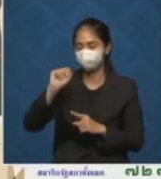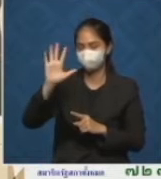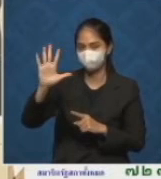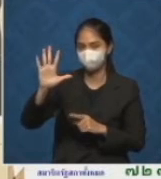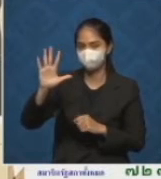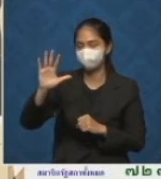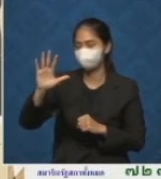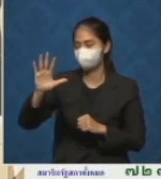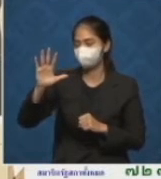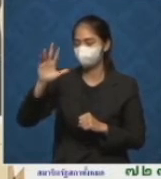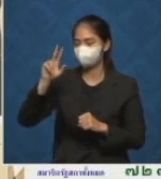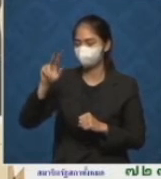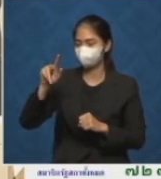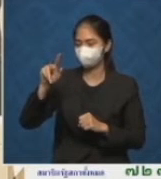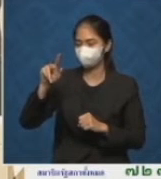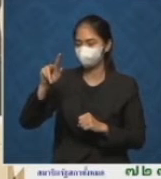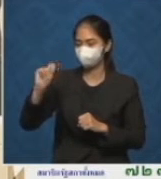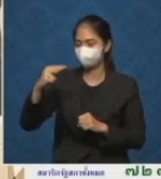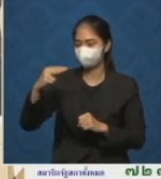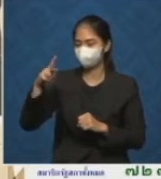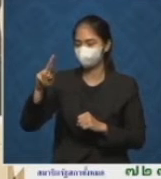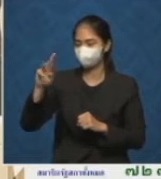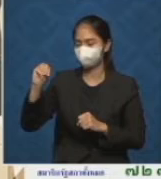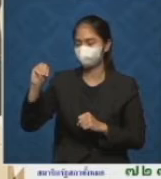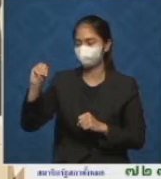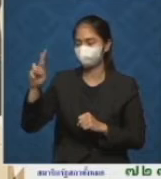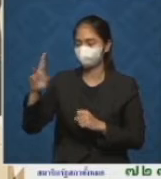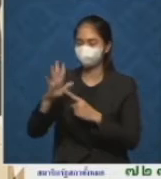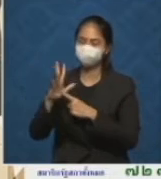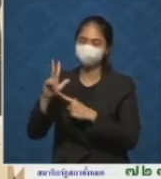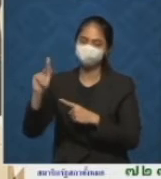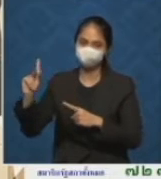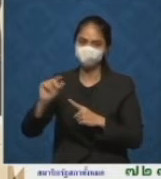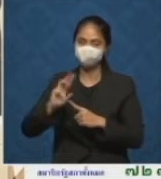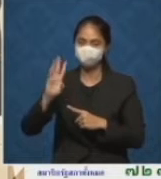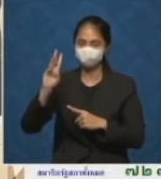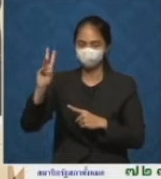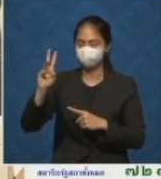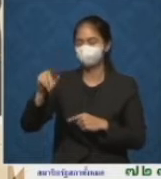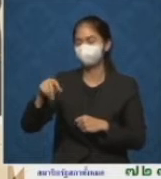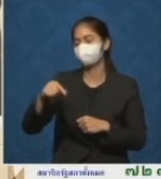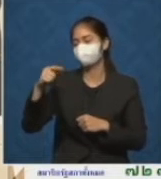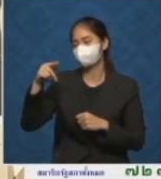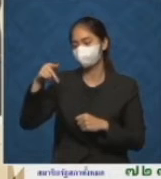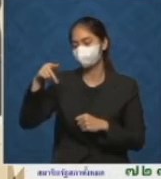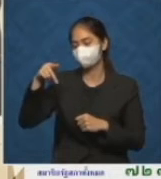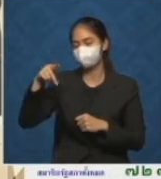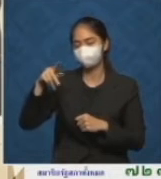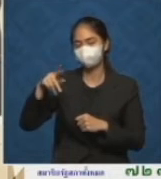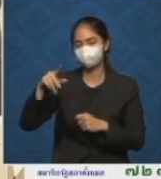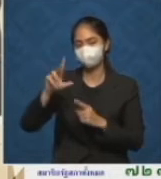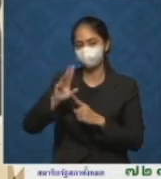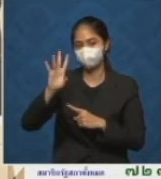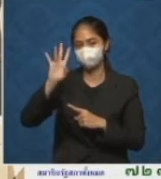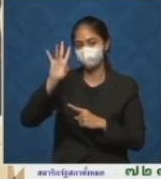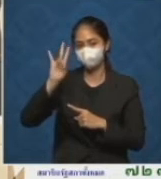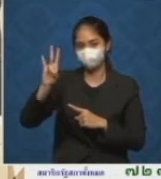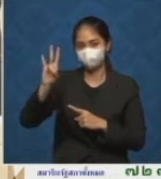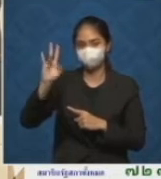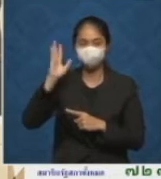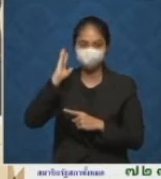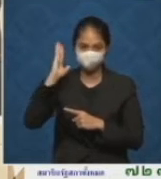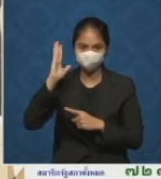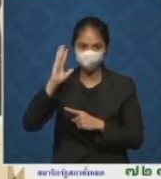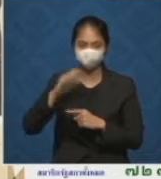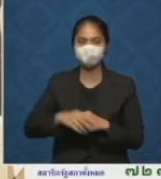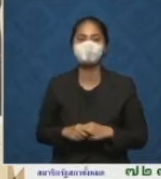สาวทำรงรักลาพินี 6. นายชินวรบุญเกียรติ 7. นายวัชร